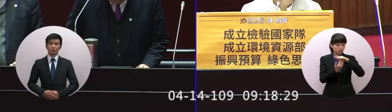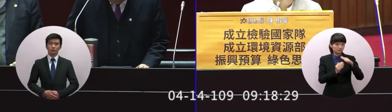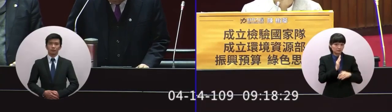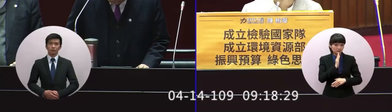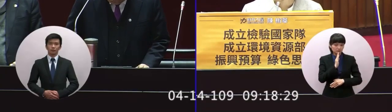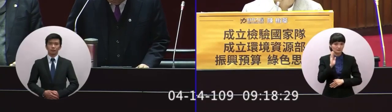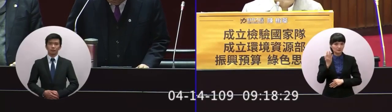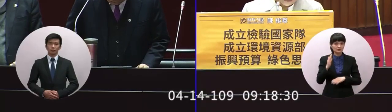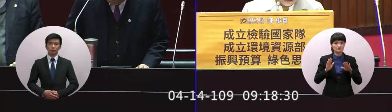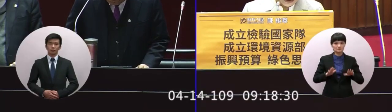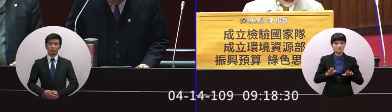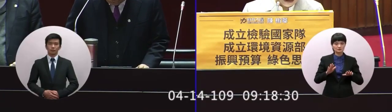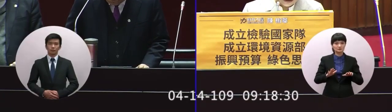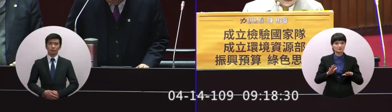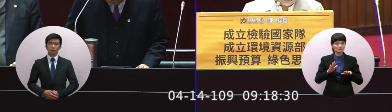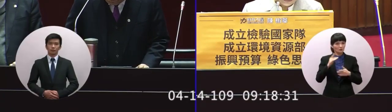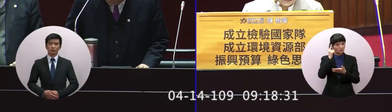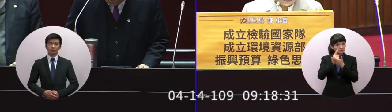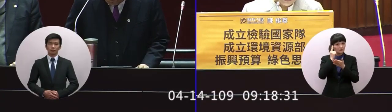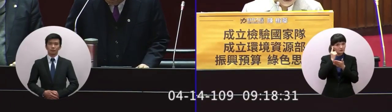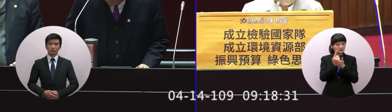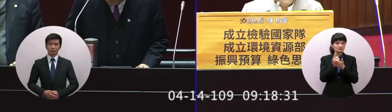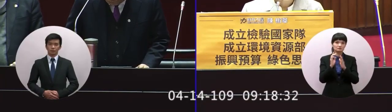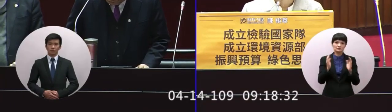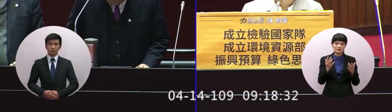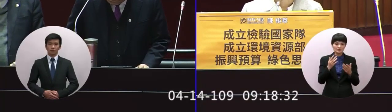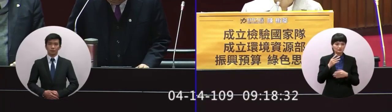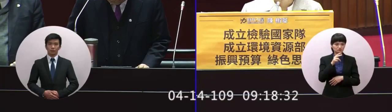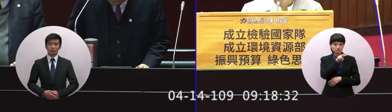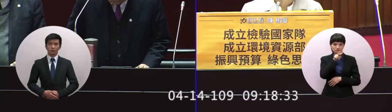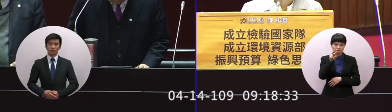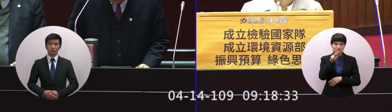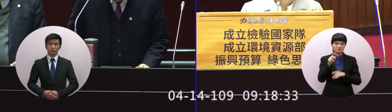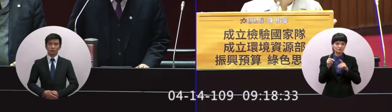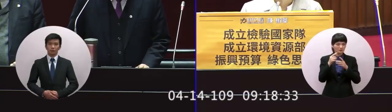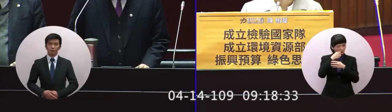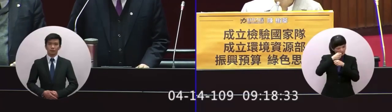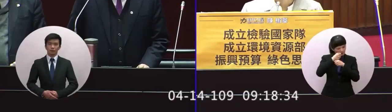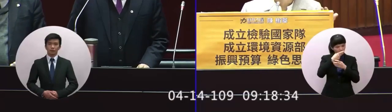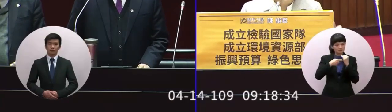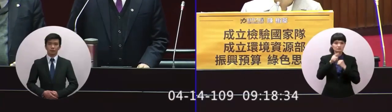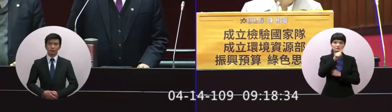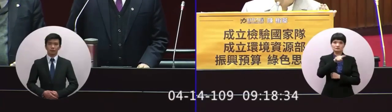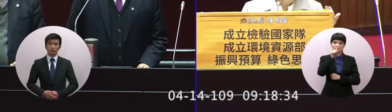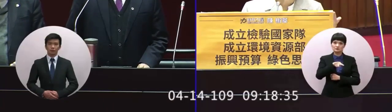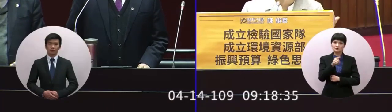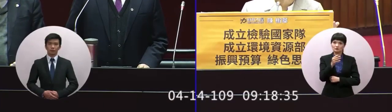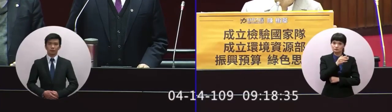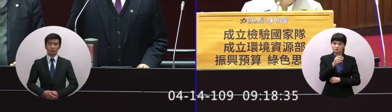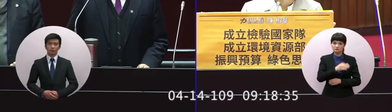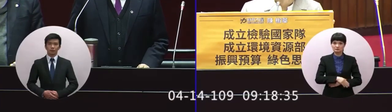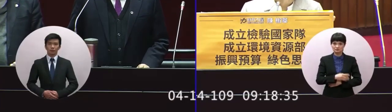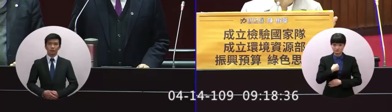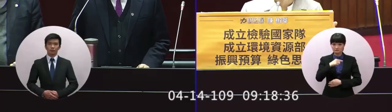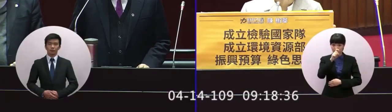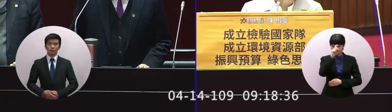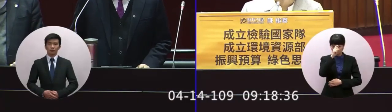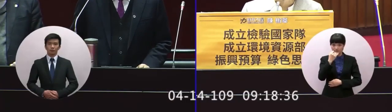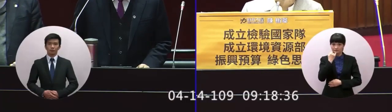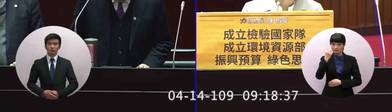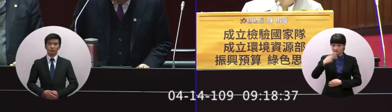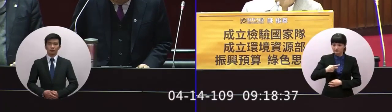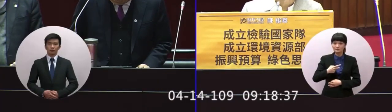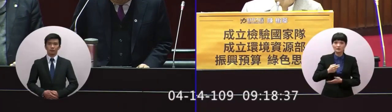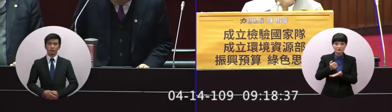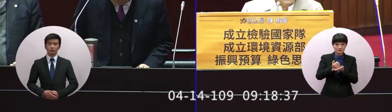才1000出头，所以在这里就是希望能够再征收更多专业的，像